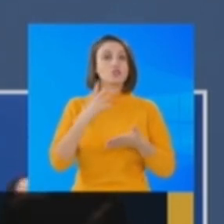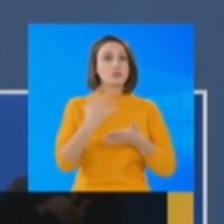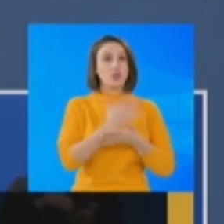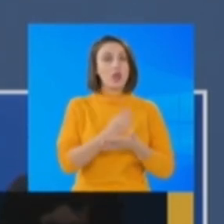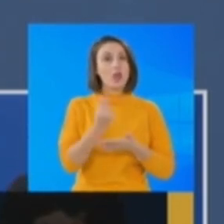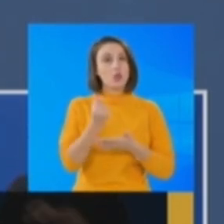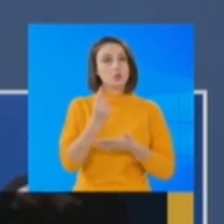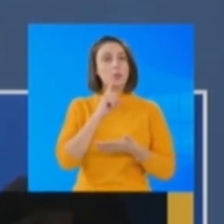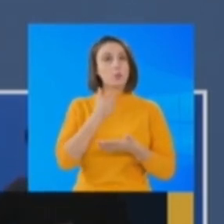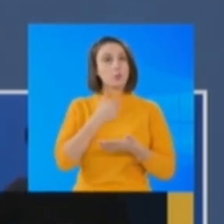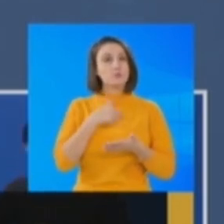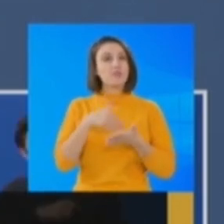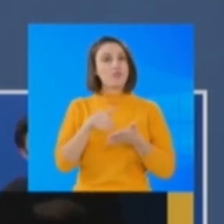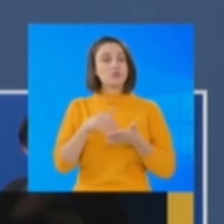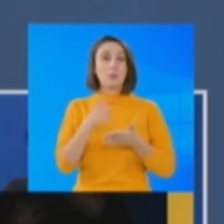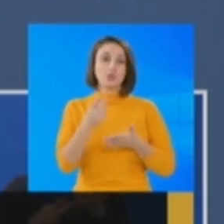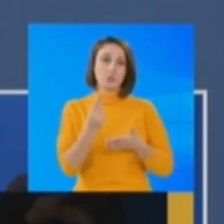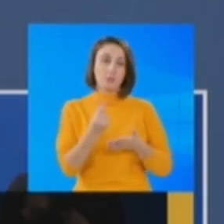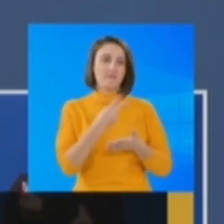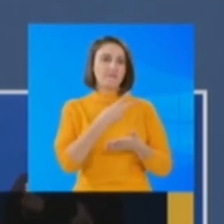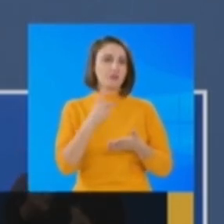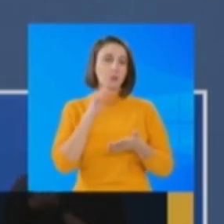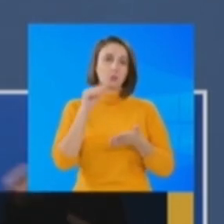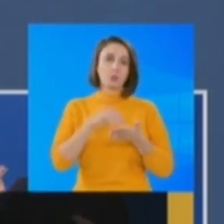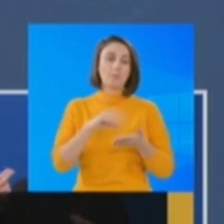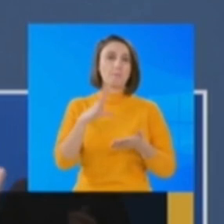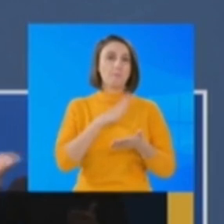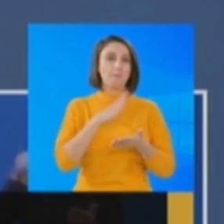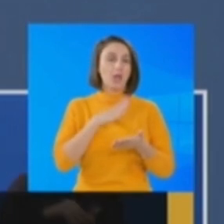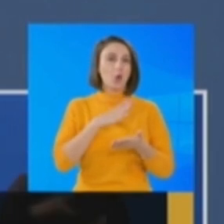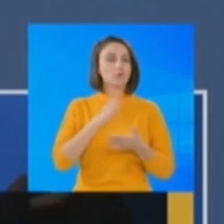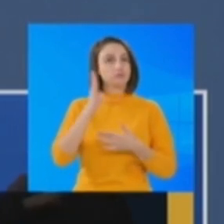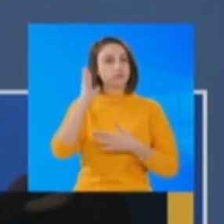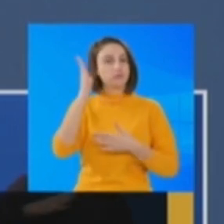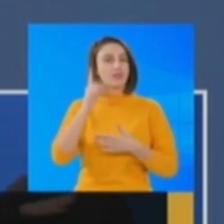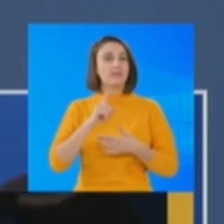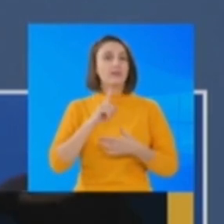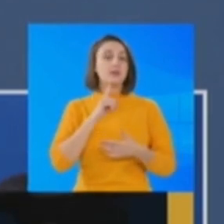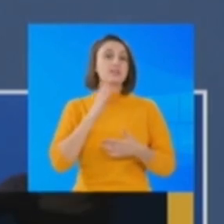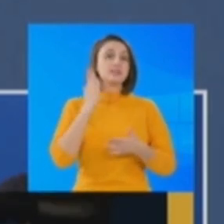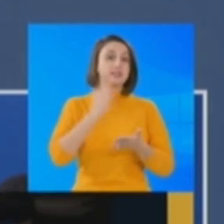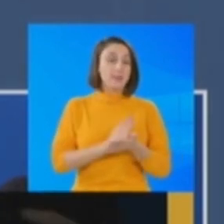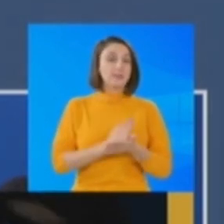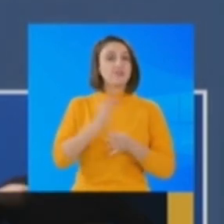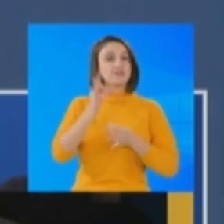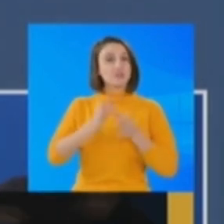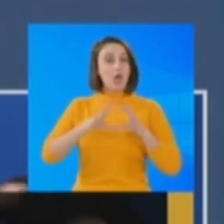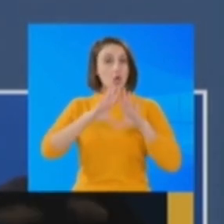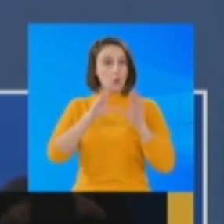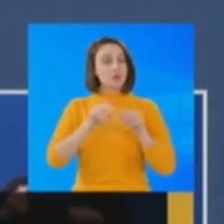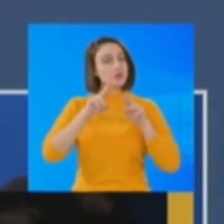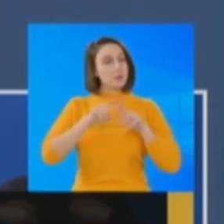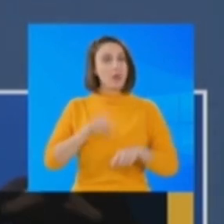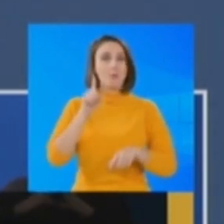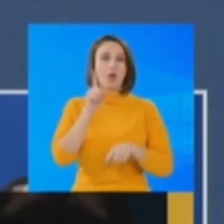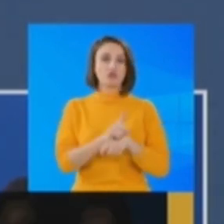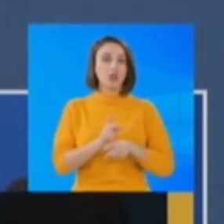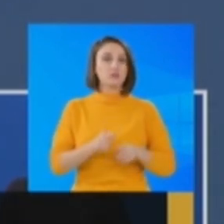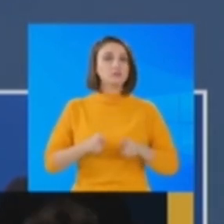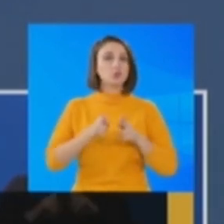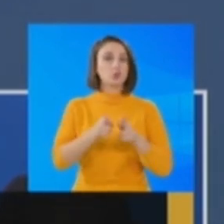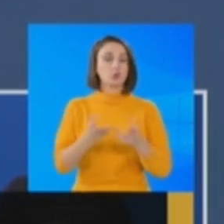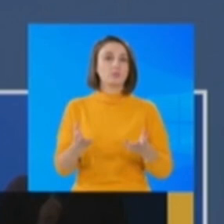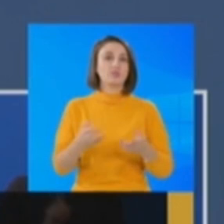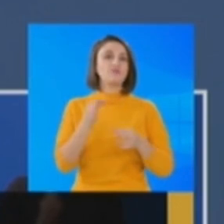aceste resurse și că putem să folosim acești bani fără să punem în pericol sustenabilitatea sau stabilitatea fiscală a României. Deci rămânem pe